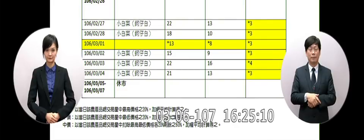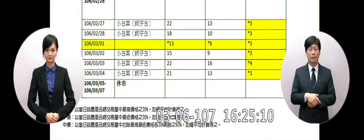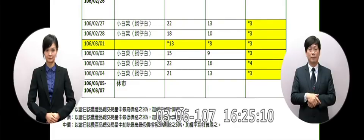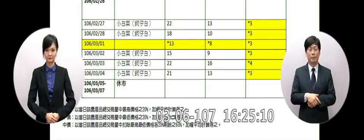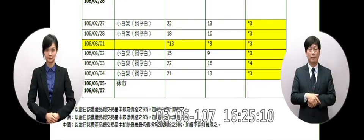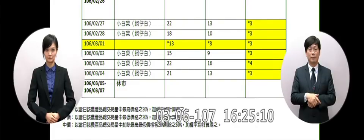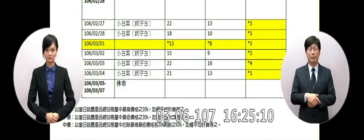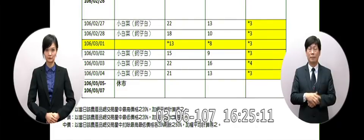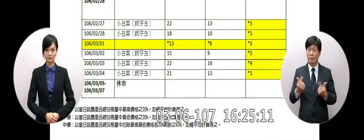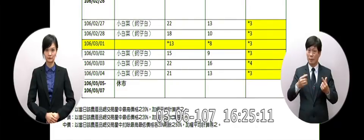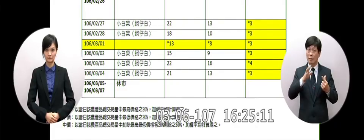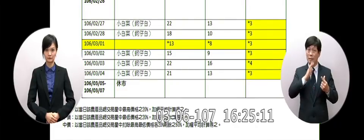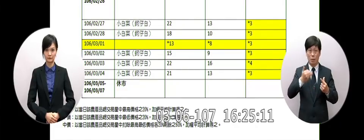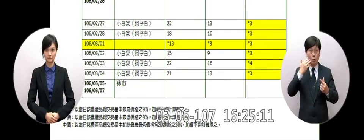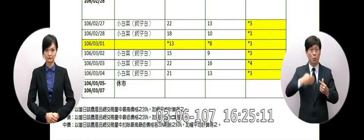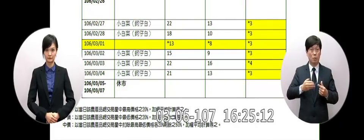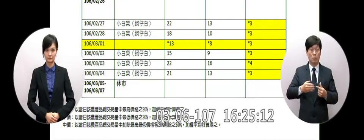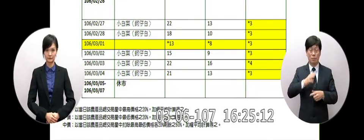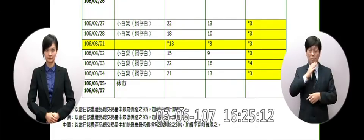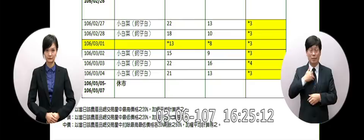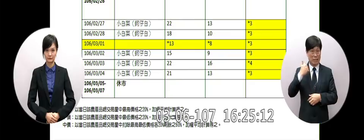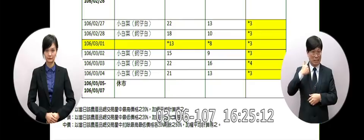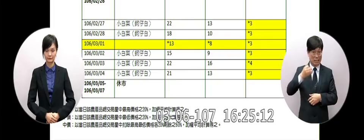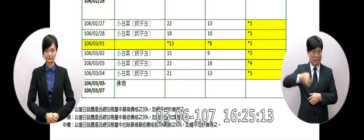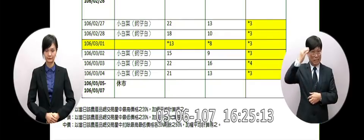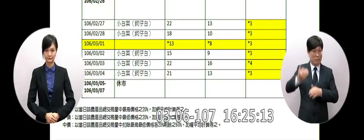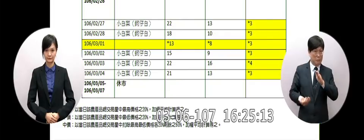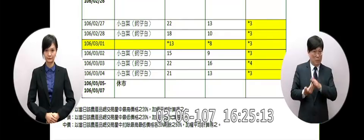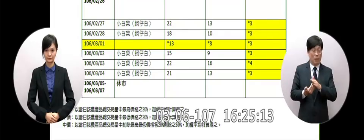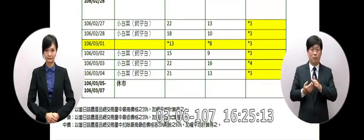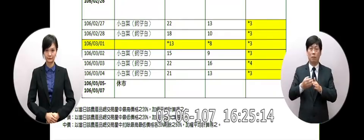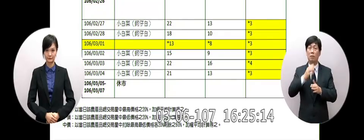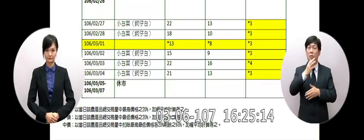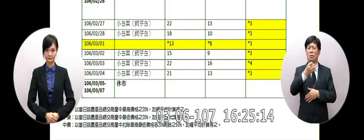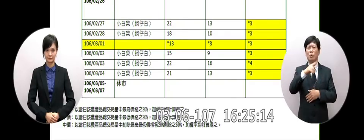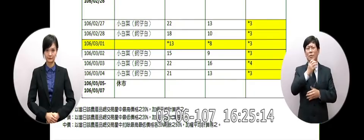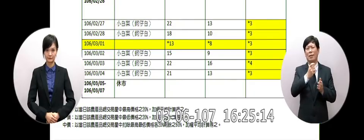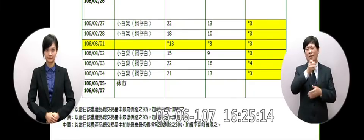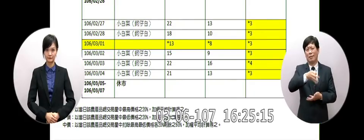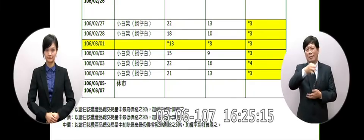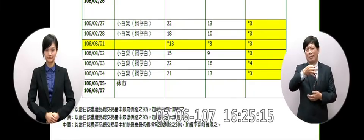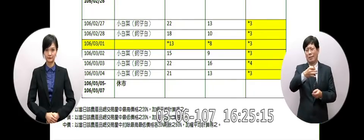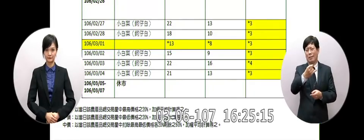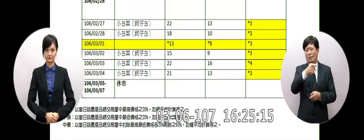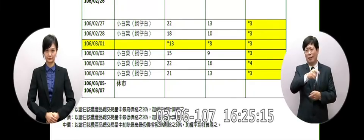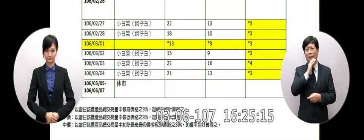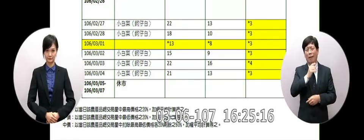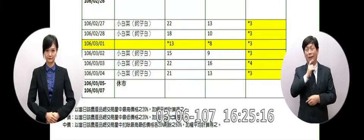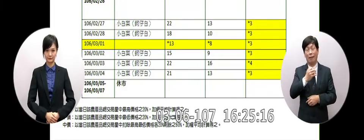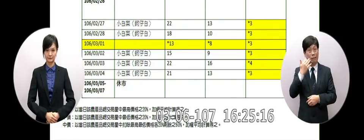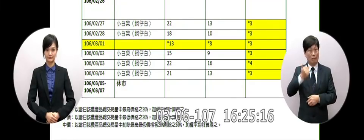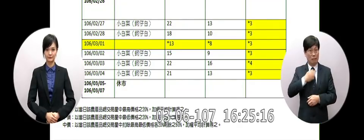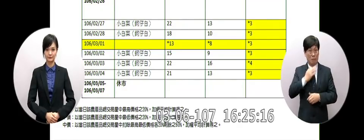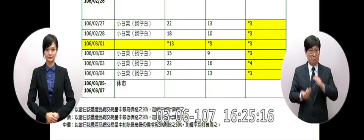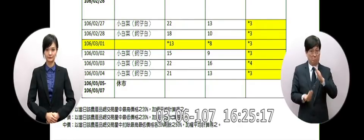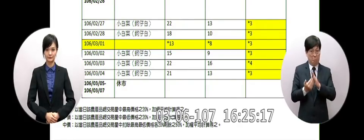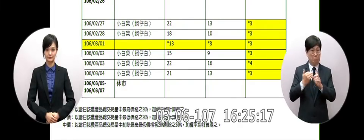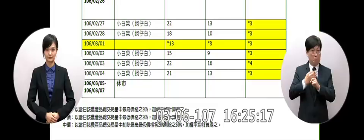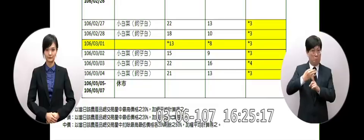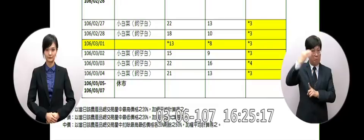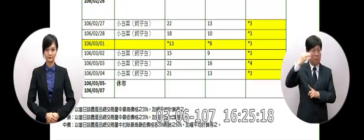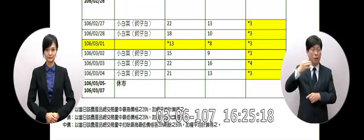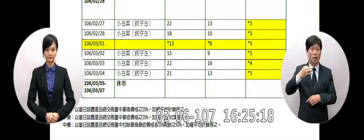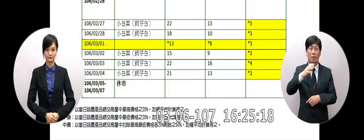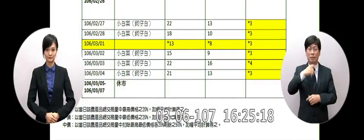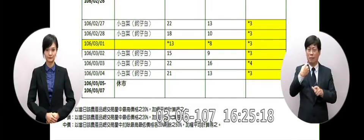所有的你知道上架、中价的价格，就是你说的那个价格，但是你要知道上架的这些叶菜